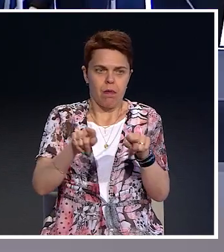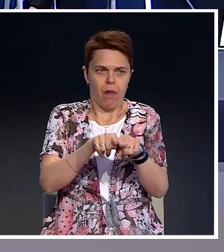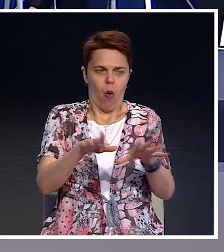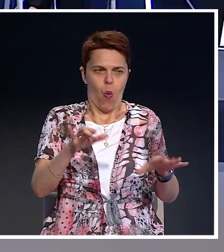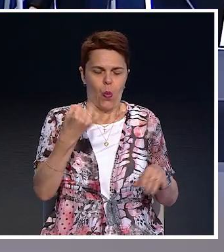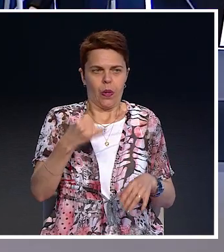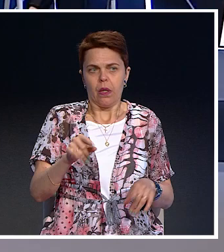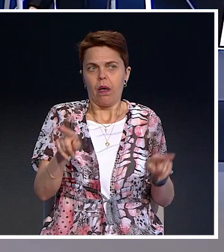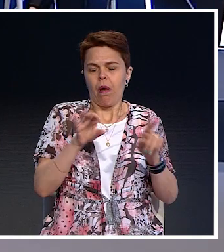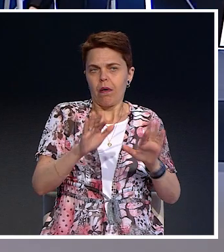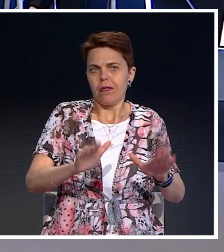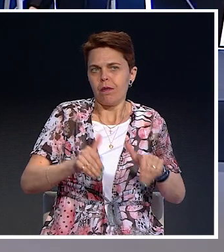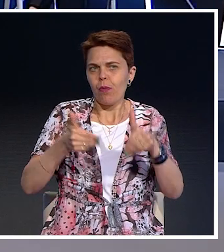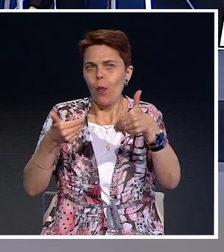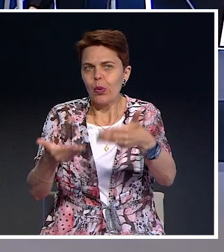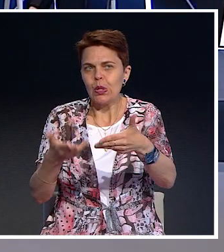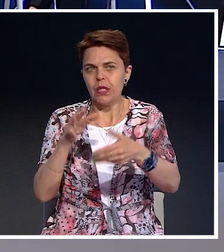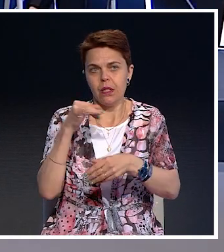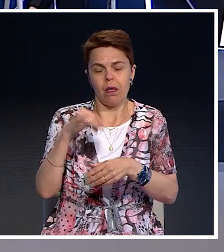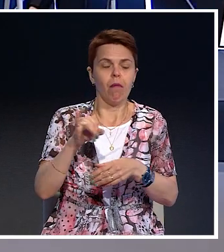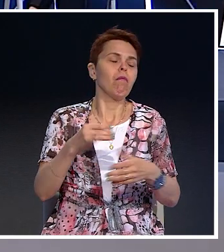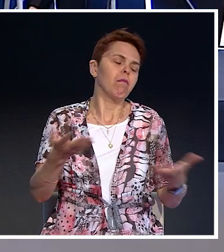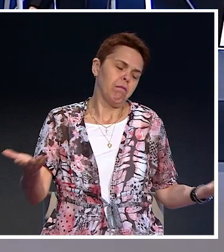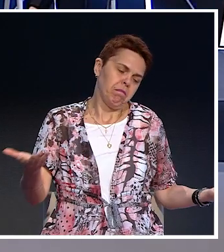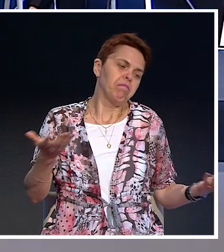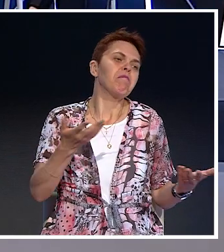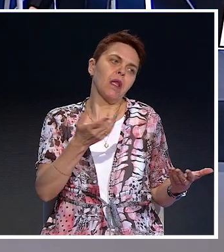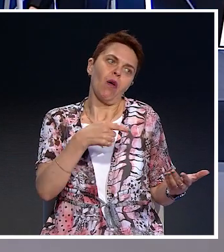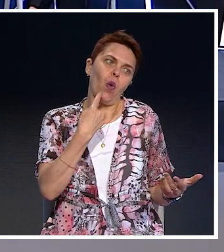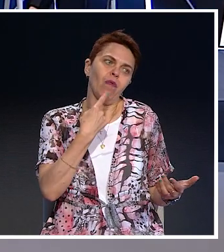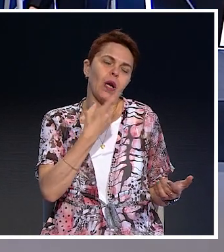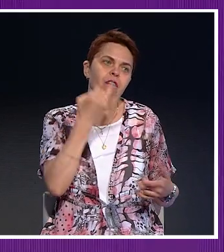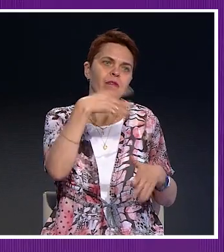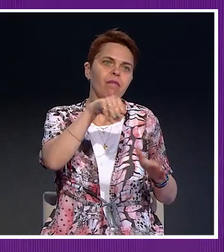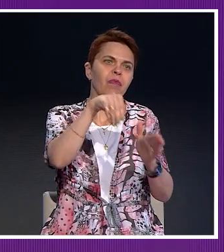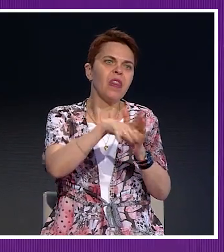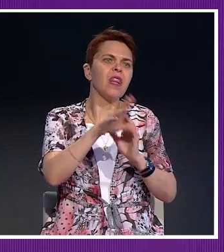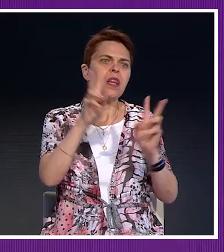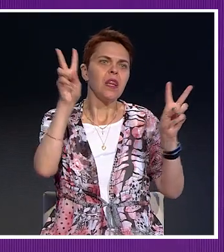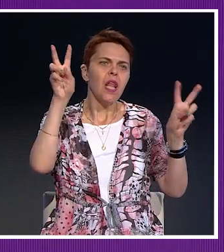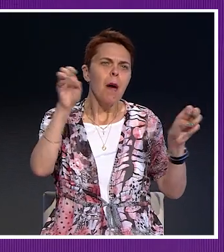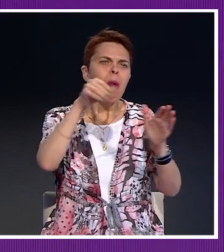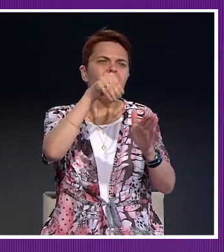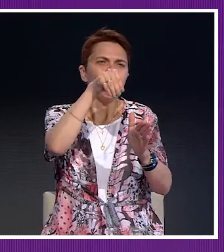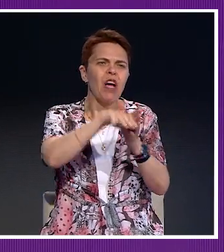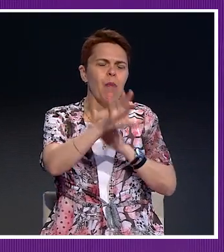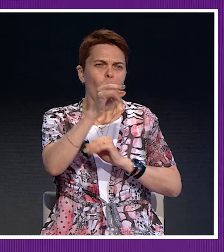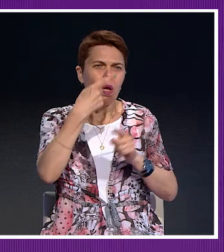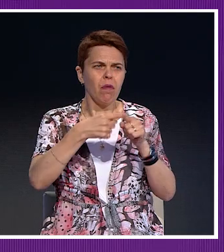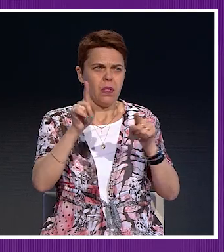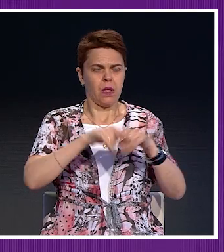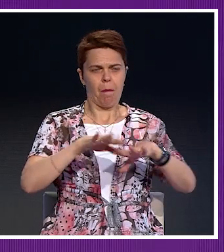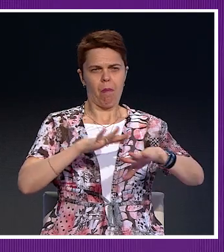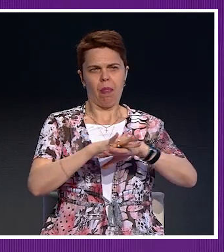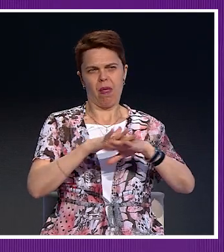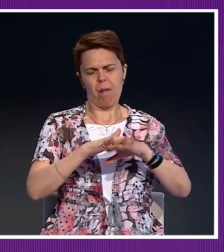Це як одна із пропозицій. Тепер повертаючись до теми виборів. Да? Тема виборів, Оля абсолютно права, це